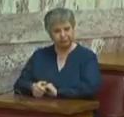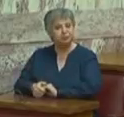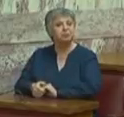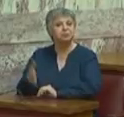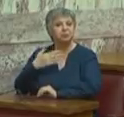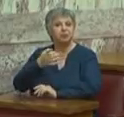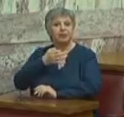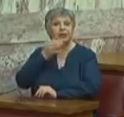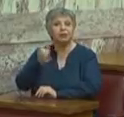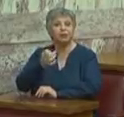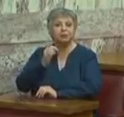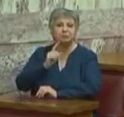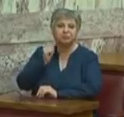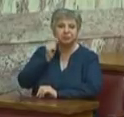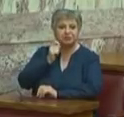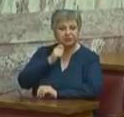έχουν υποθεί